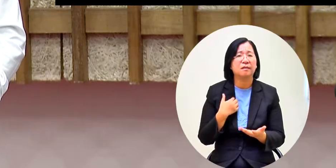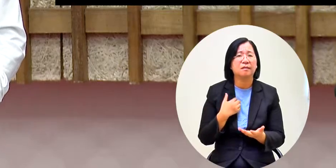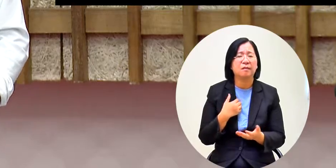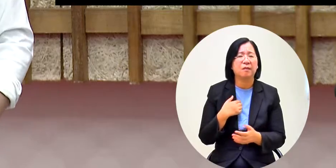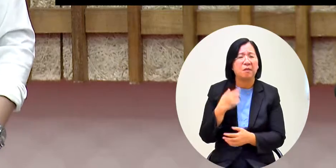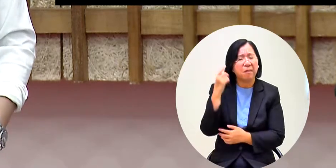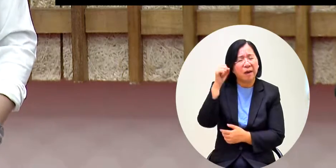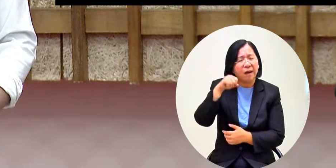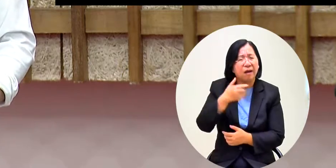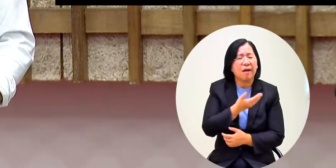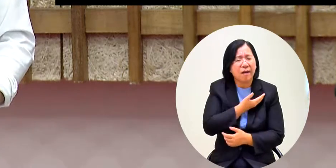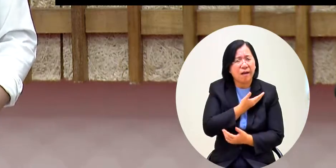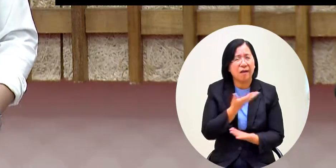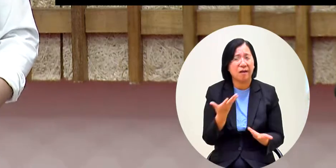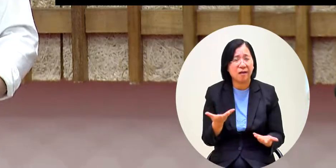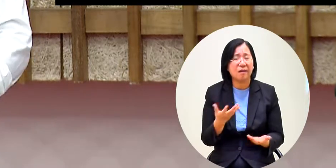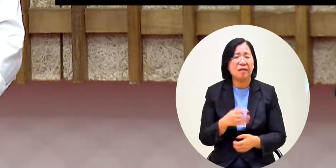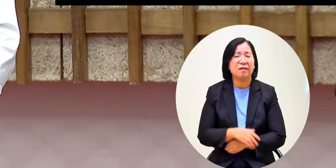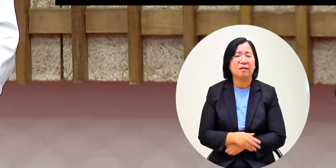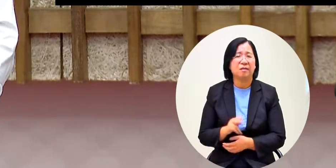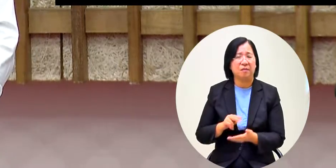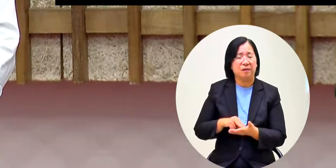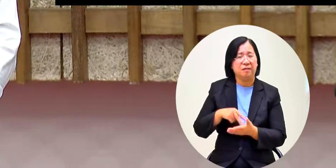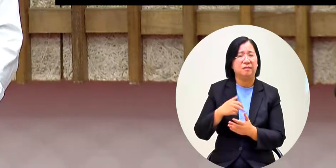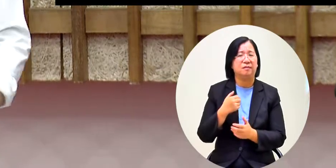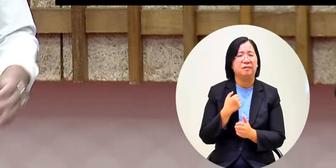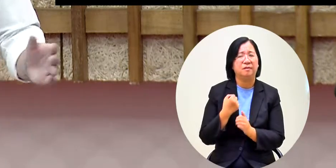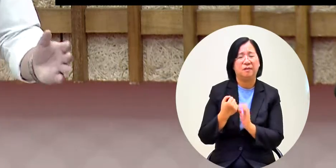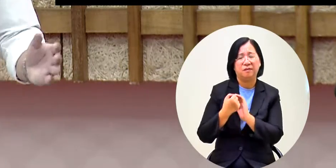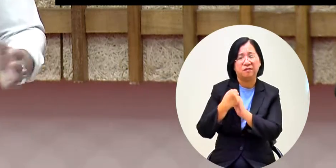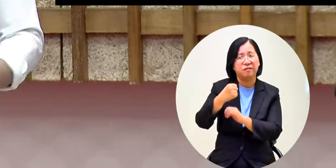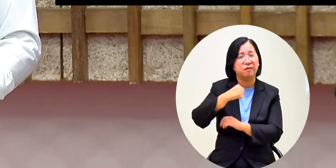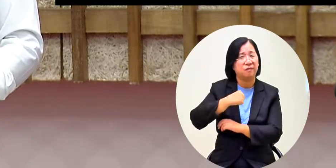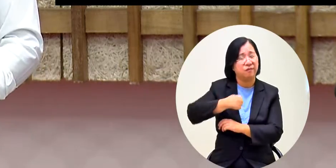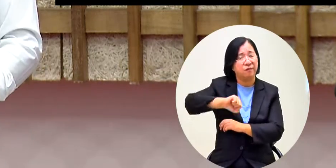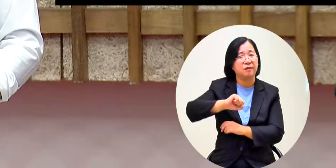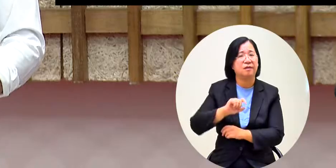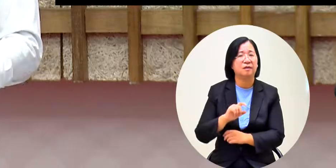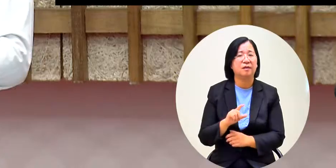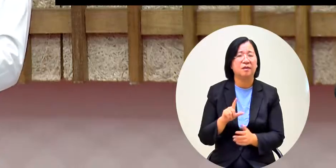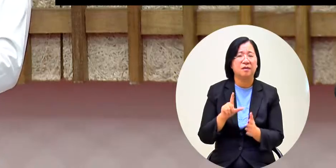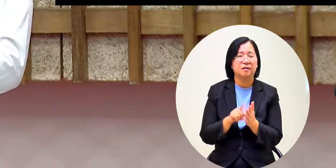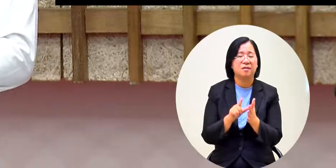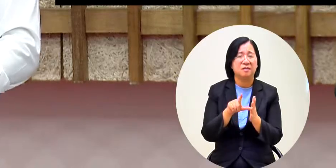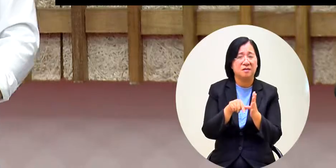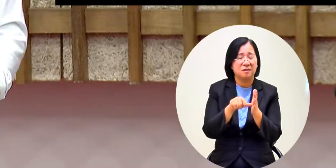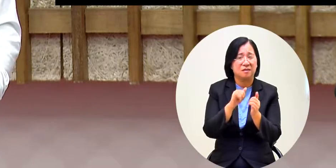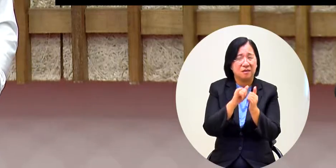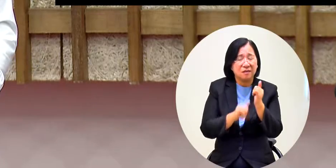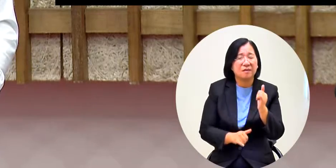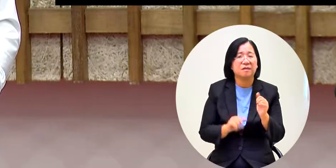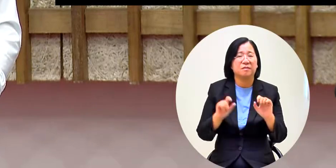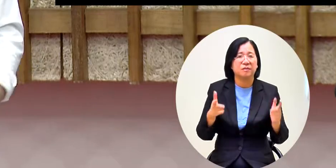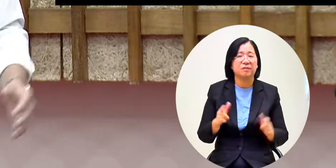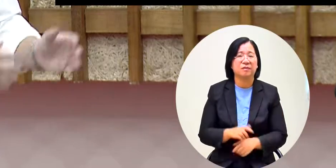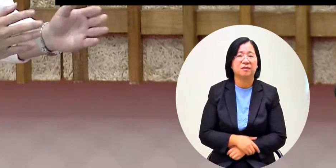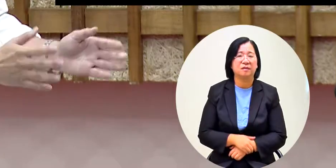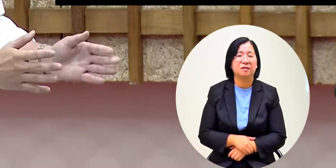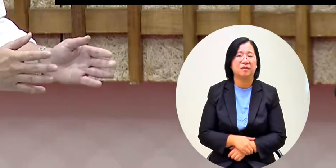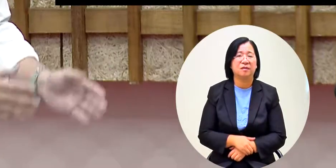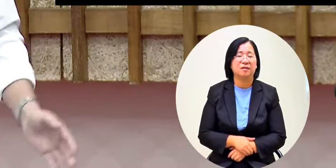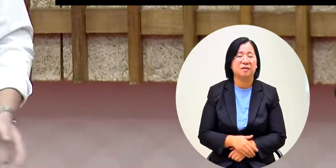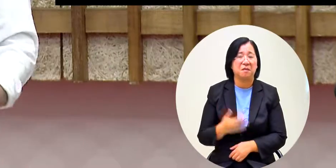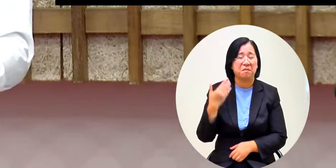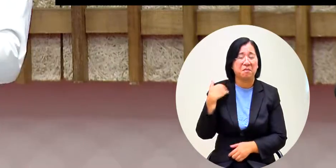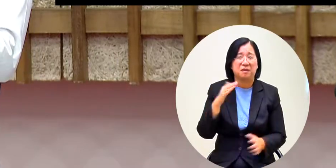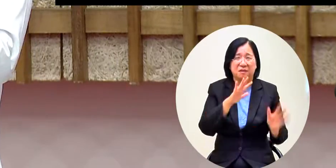吗？我们难道不用起身来做反抗吗？时代不一样了，时空背景不一样了，还拿以前的